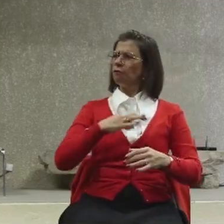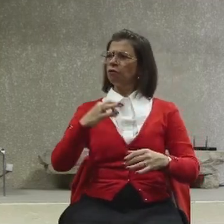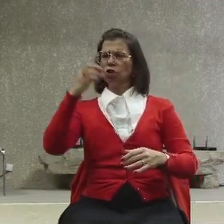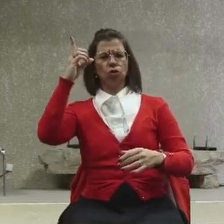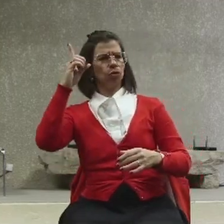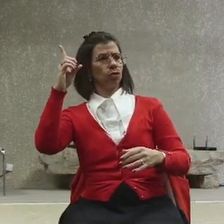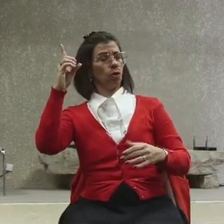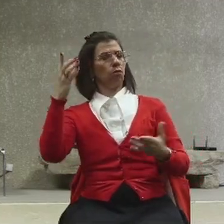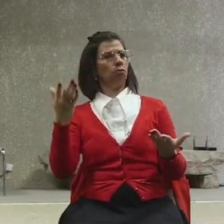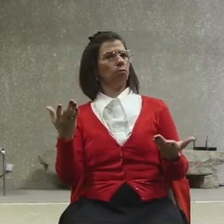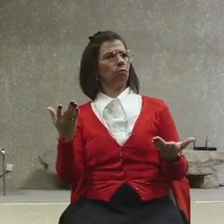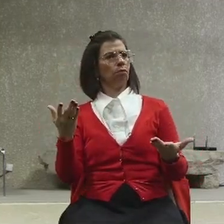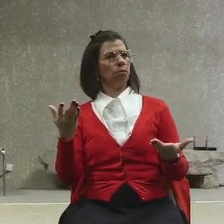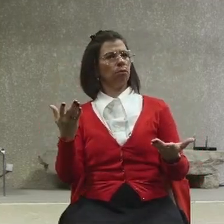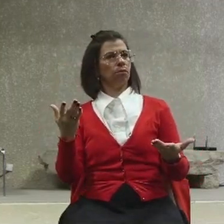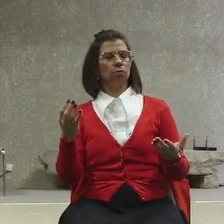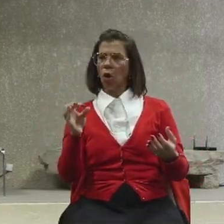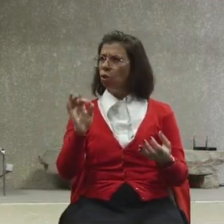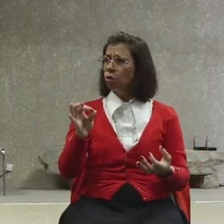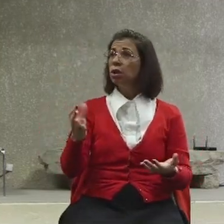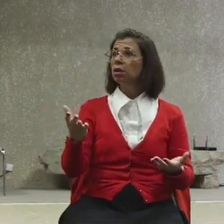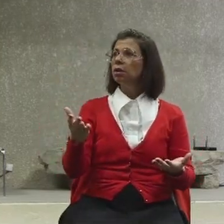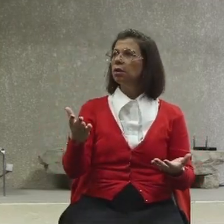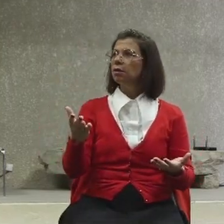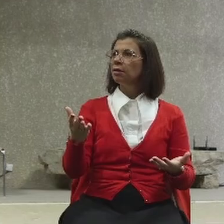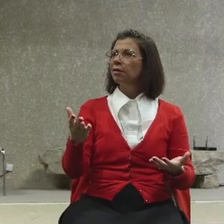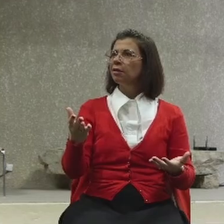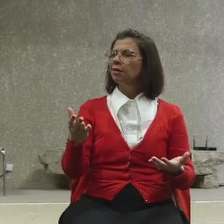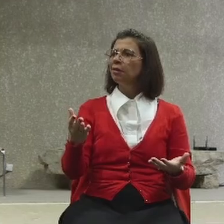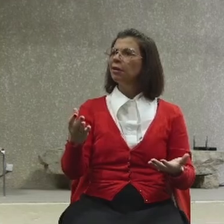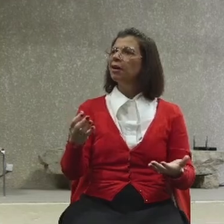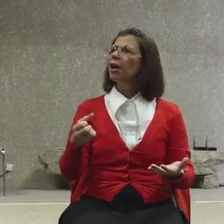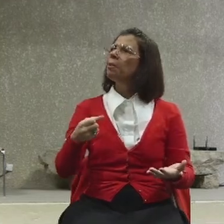sont pas dans le collimateur de l'ennemi?